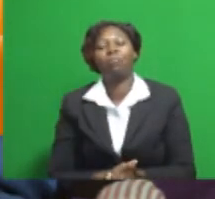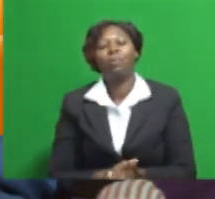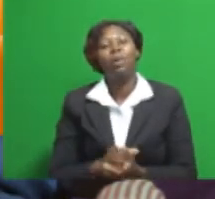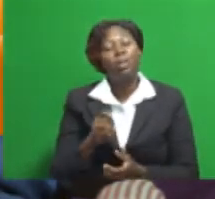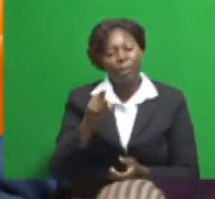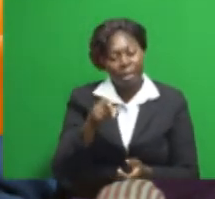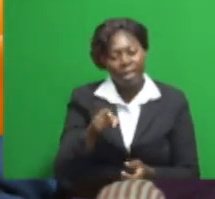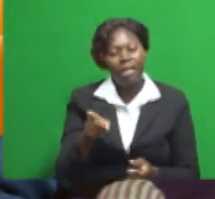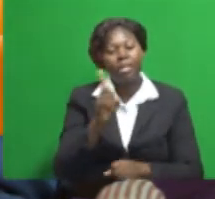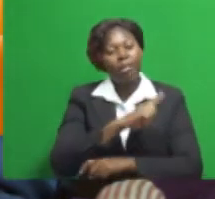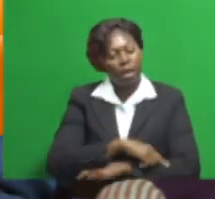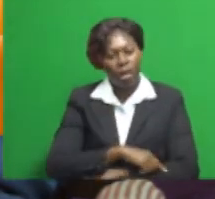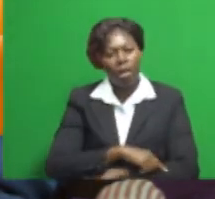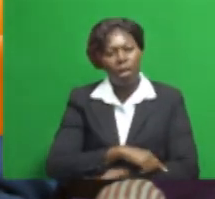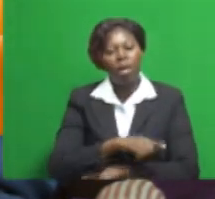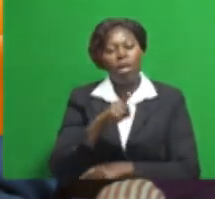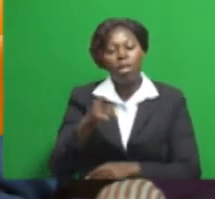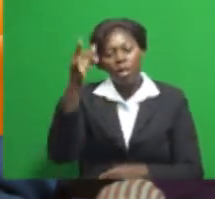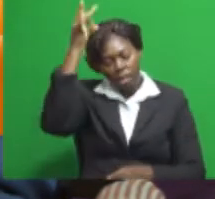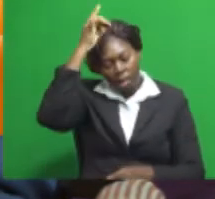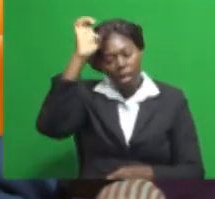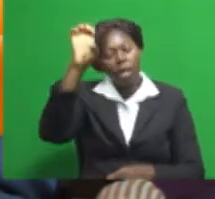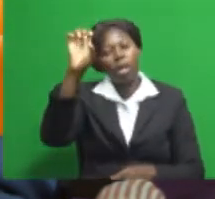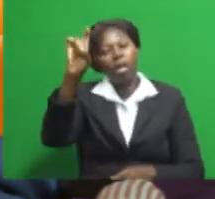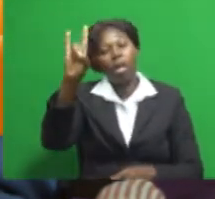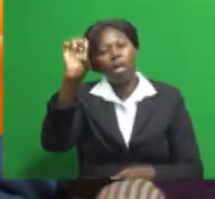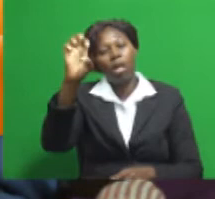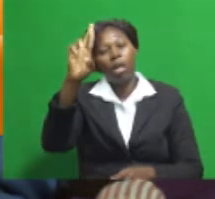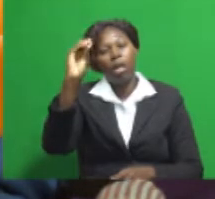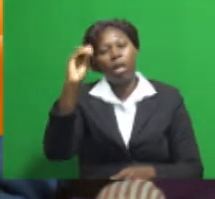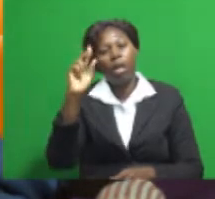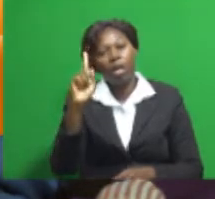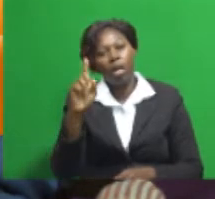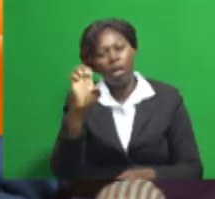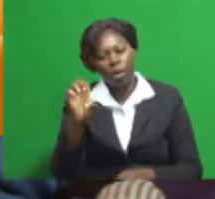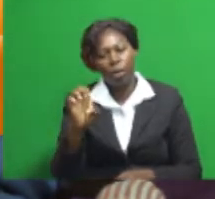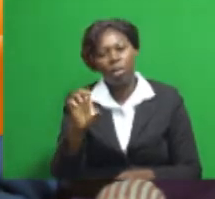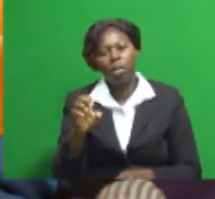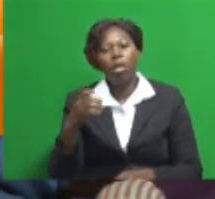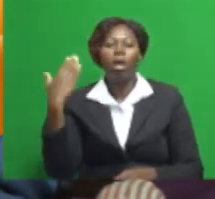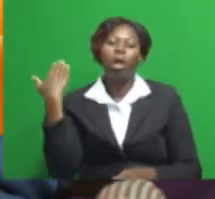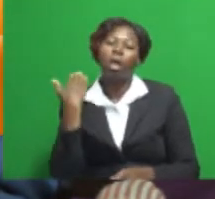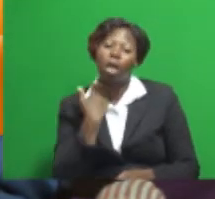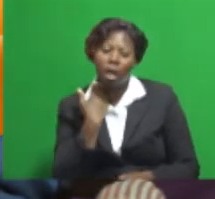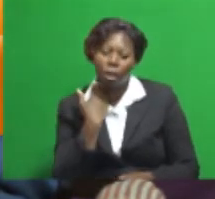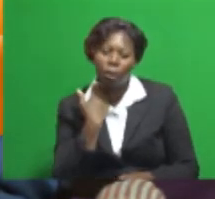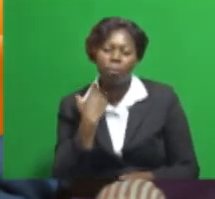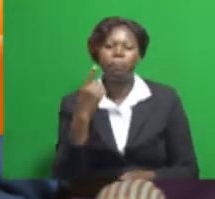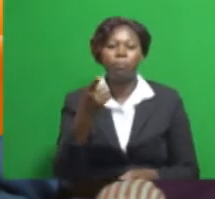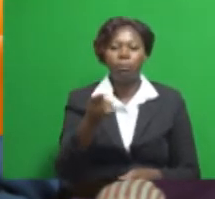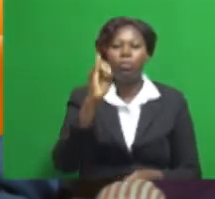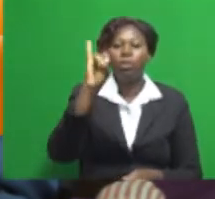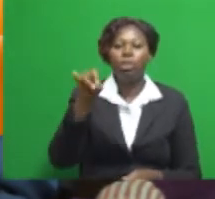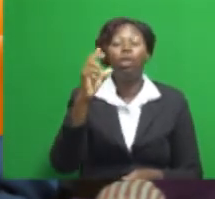atambudze vamwe vekereke. Akauraya Jakobho mukuru waJohani nomunondo. Zvino wakati achiona kuti zvafadza